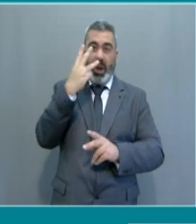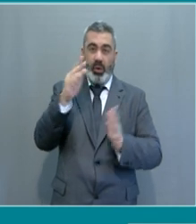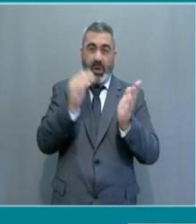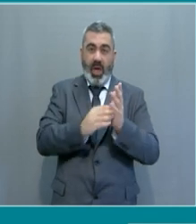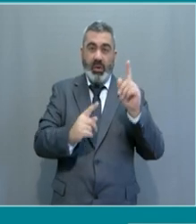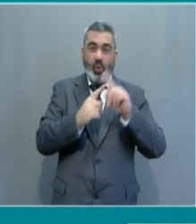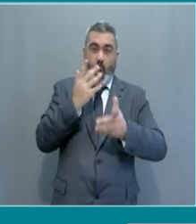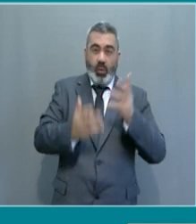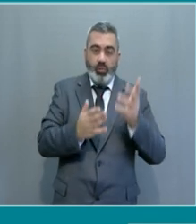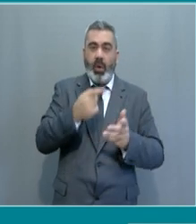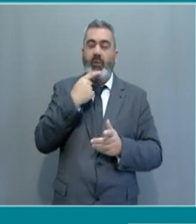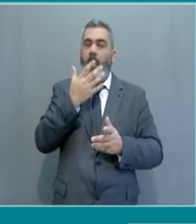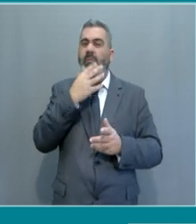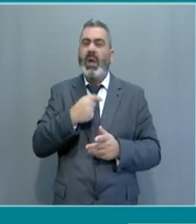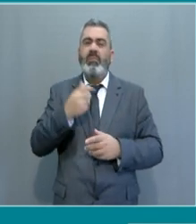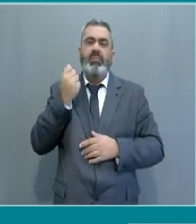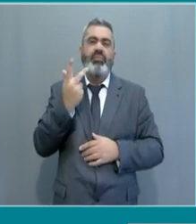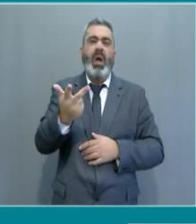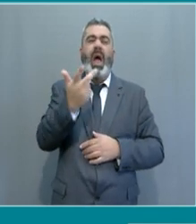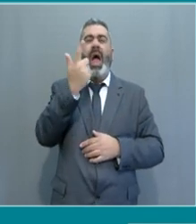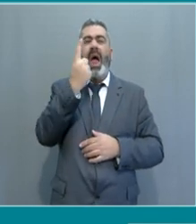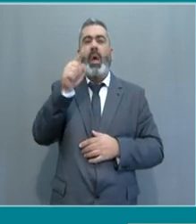1,1 εκατομμύρια στρέμματα δάσους.